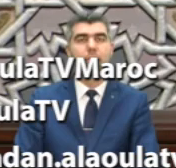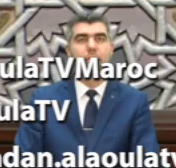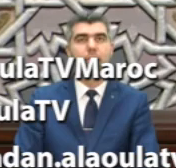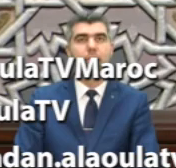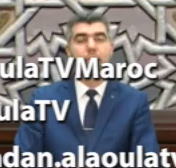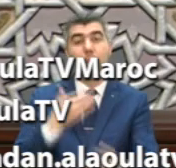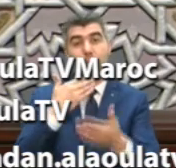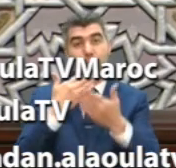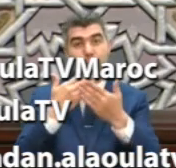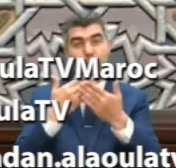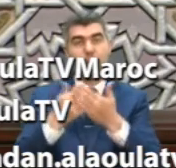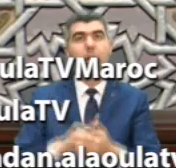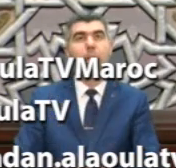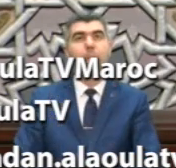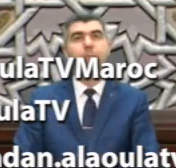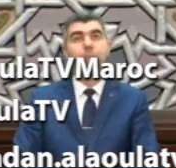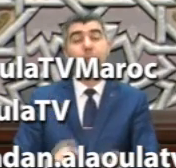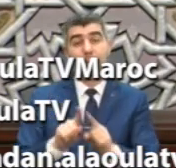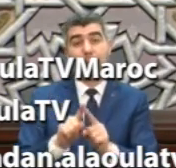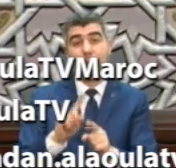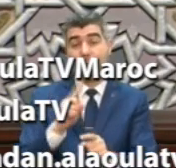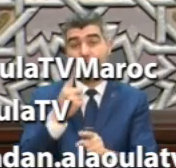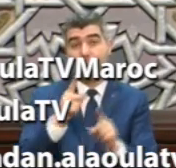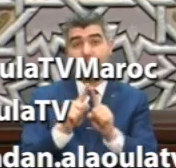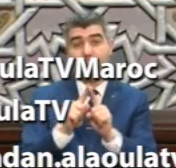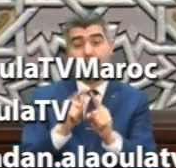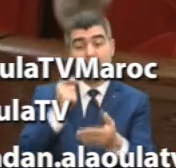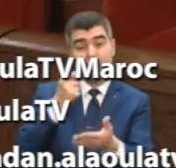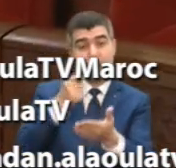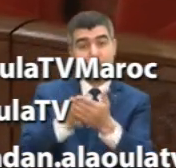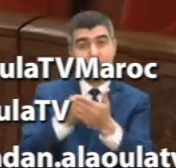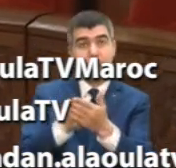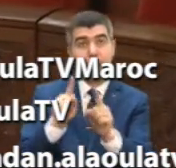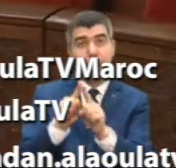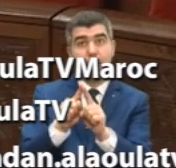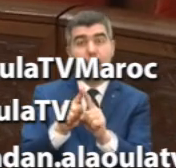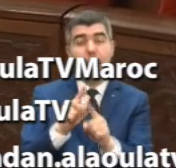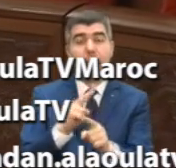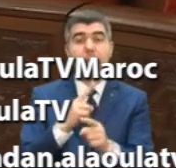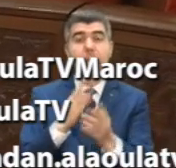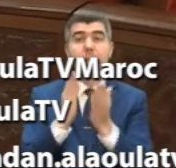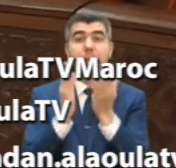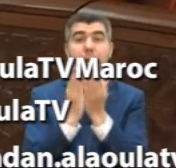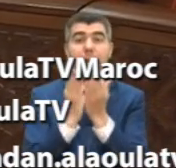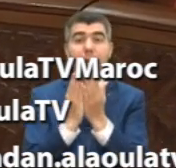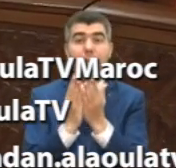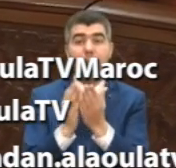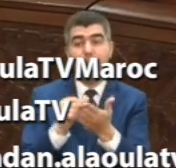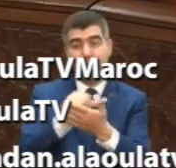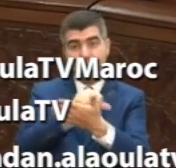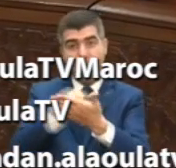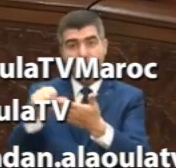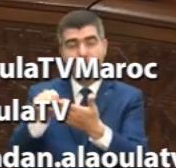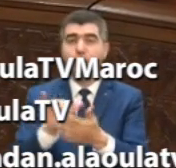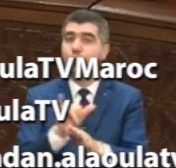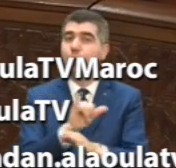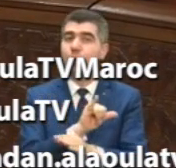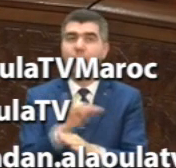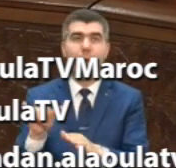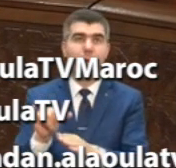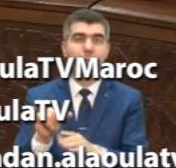تفضل. شكرا السيد النائب. أولا، ليست هناك مساهمة للطلبة نهائيا، وأن الأمر يتعلق بحملة